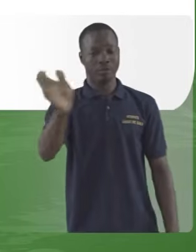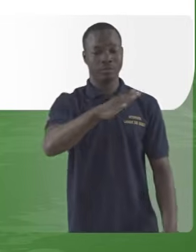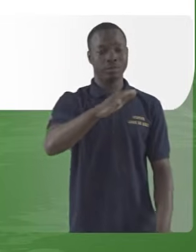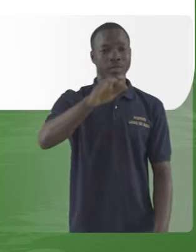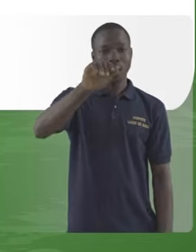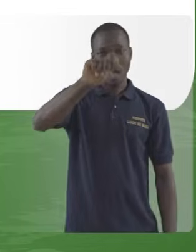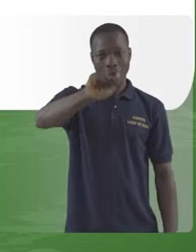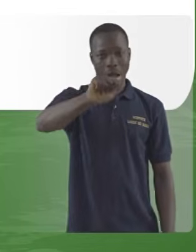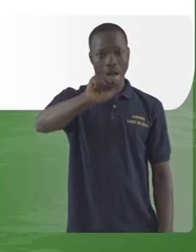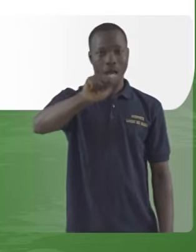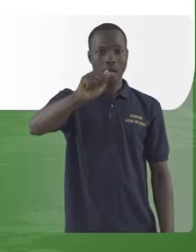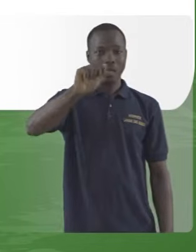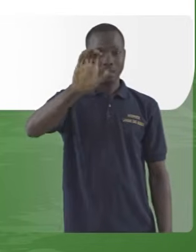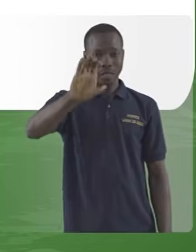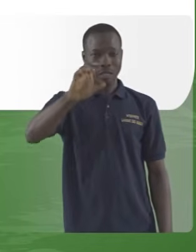TTG,